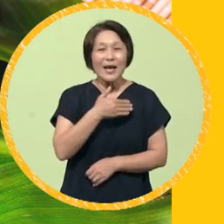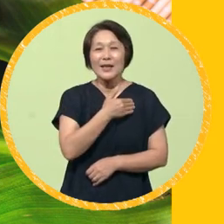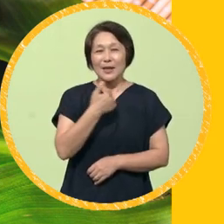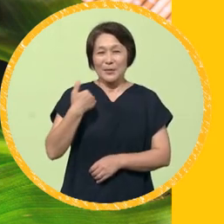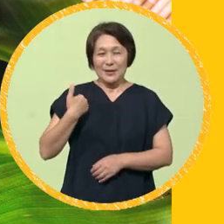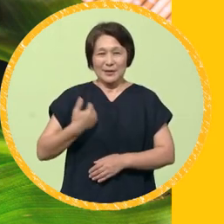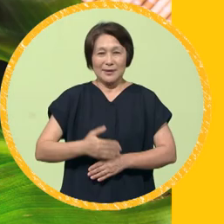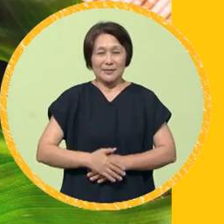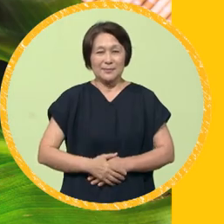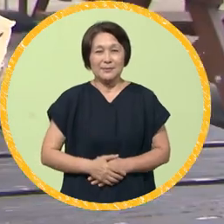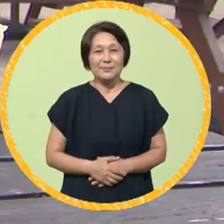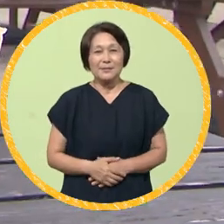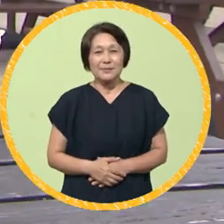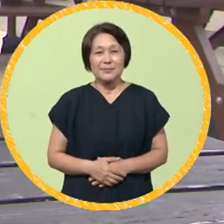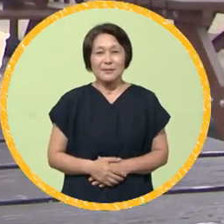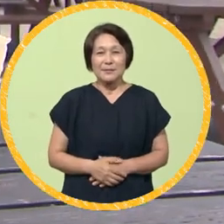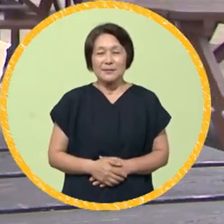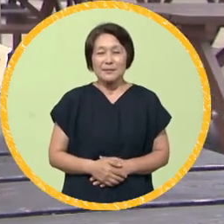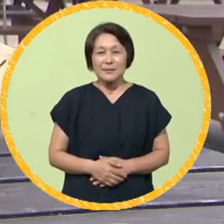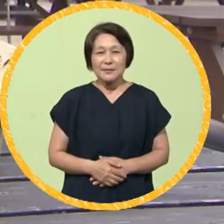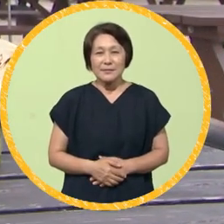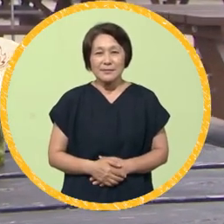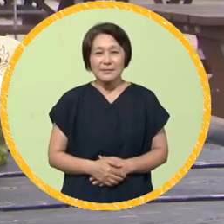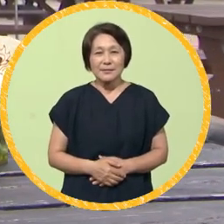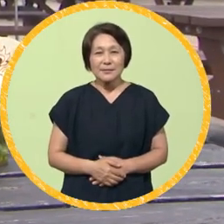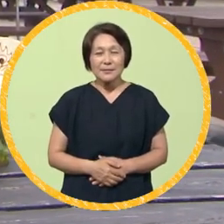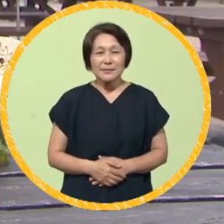ューしていただければなと思います。